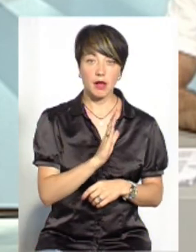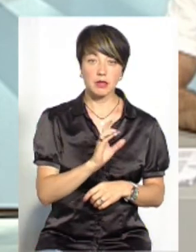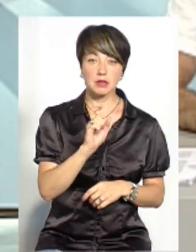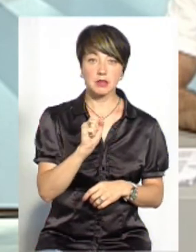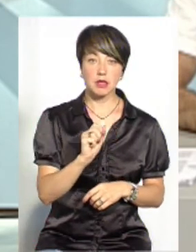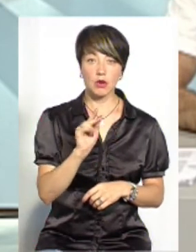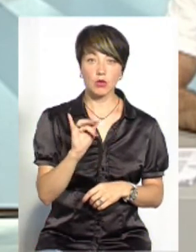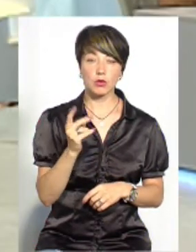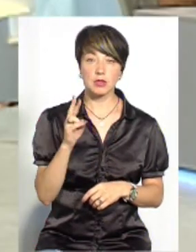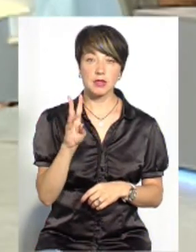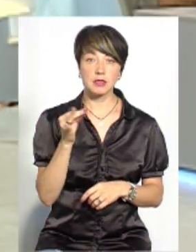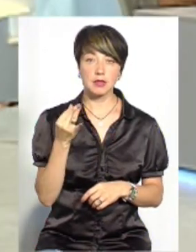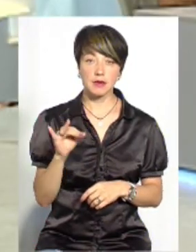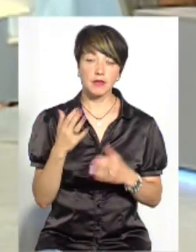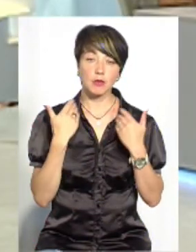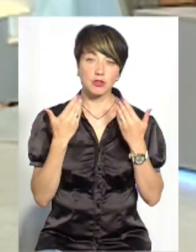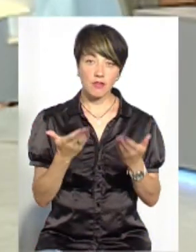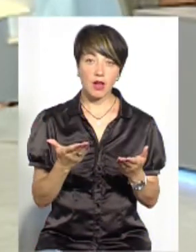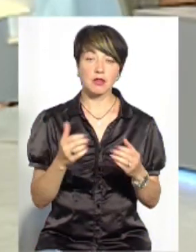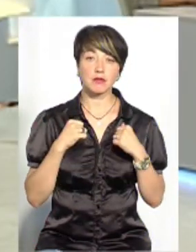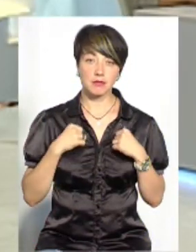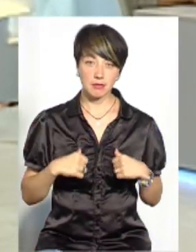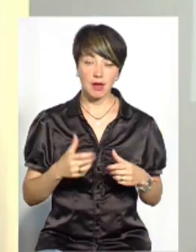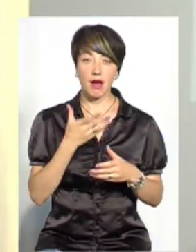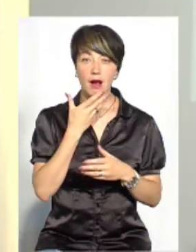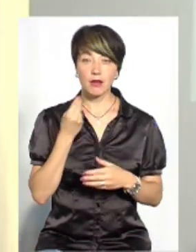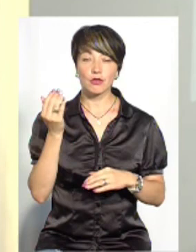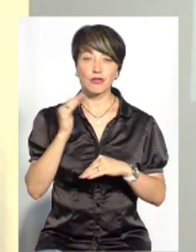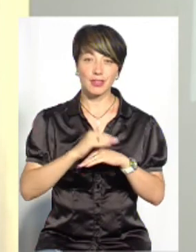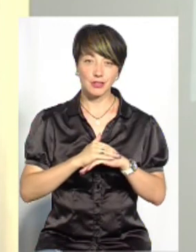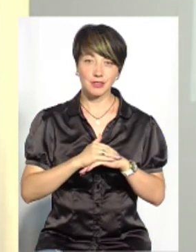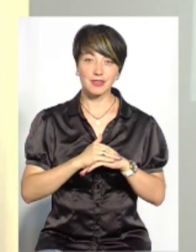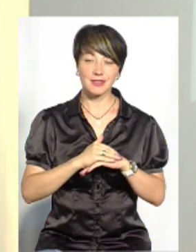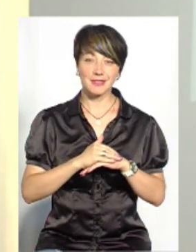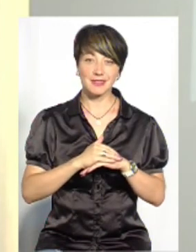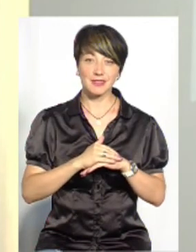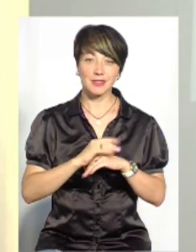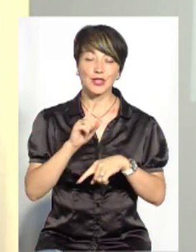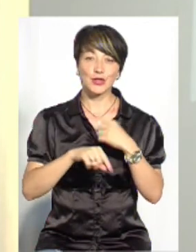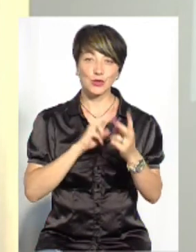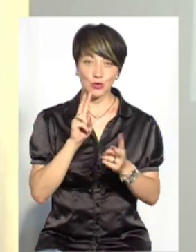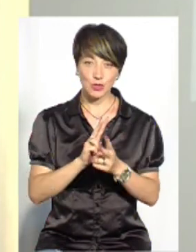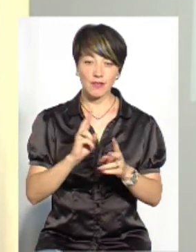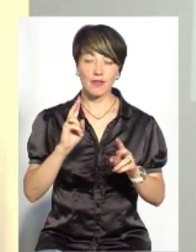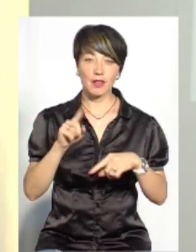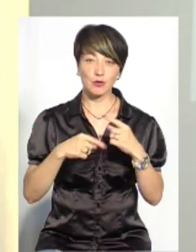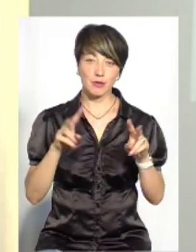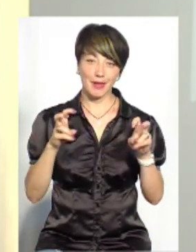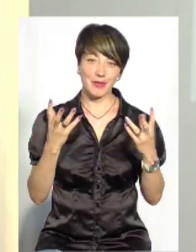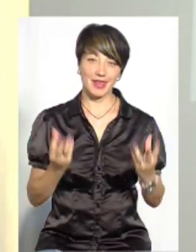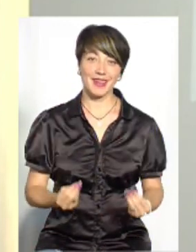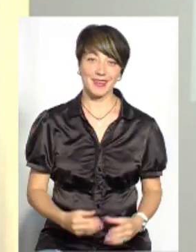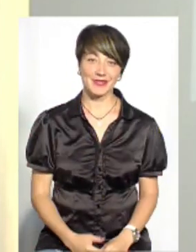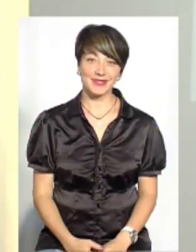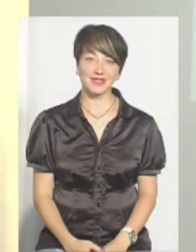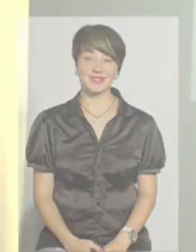Валерієм Закоцянським. Відпочивайте безпечно, гарного вам вечора та до зустрічі у наступній темі дня.